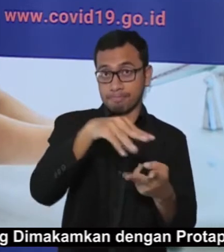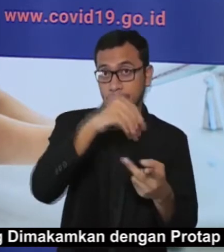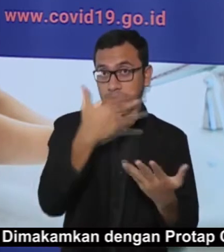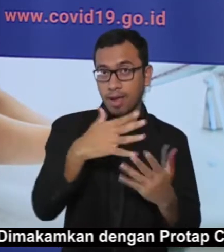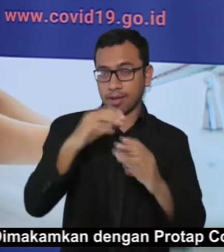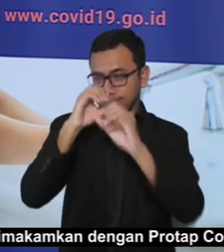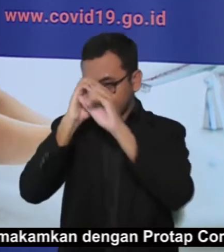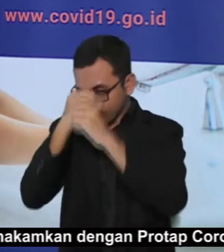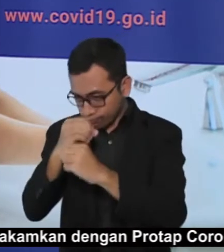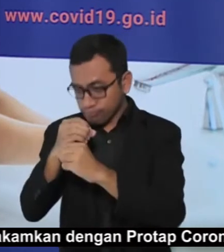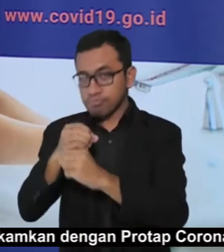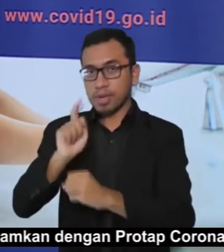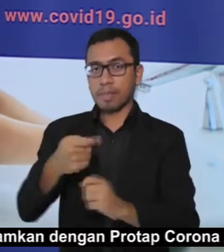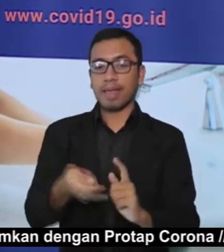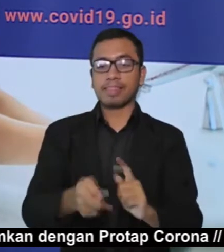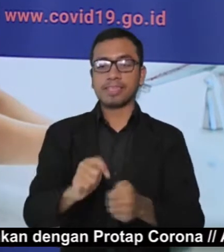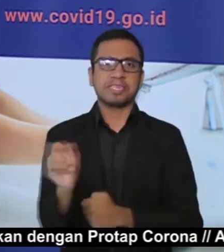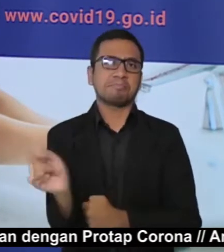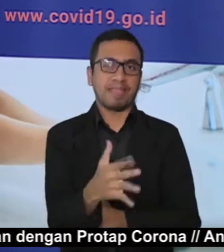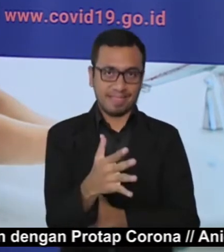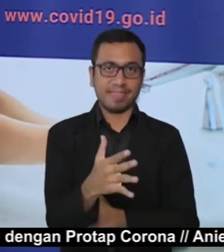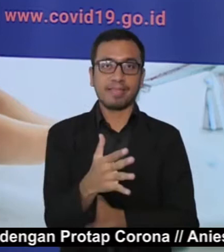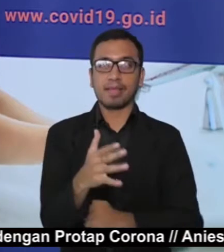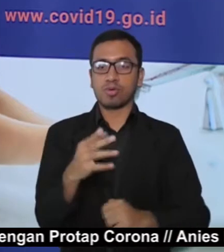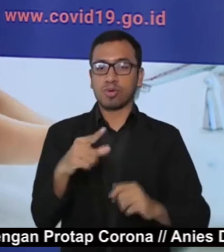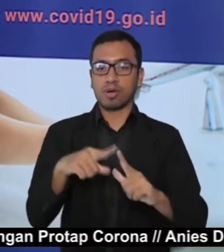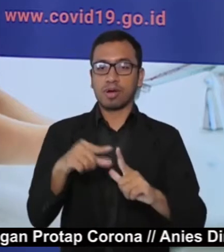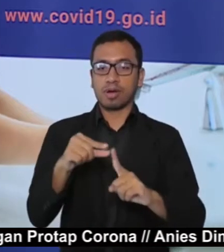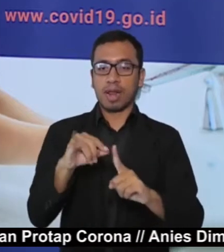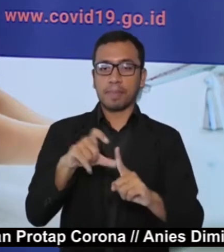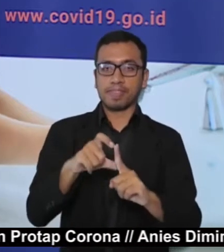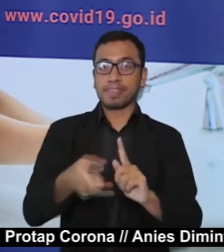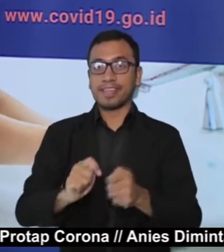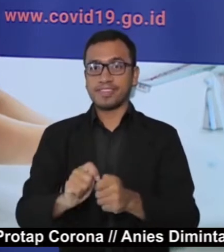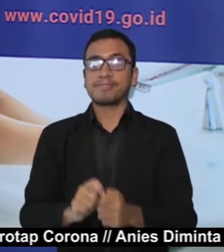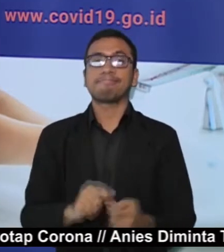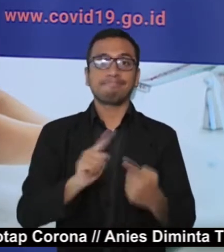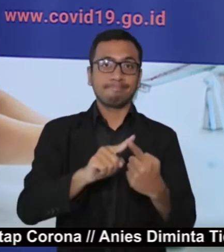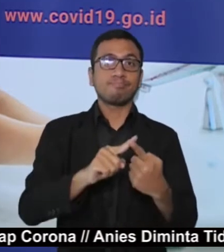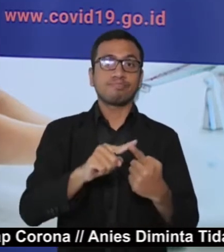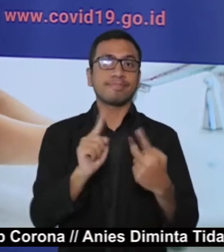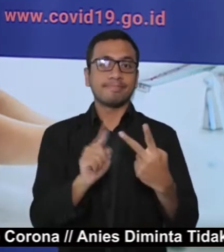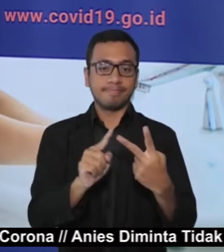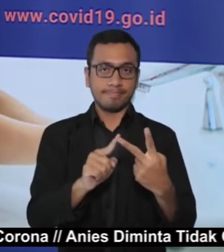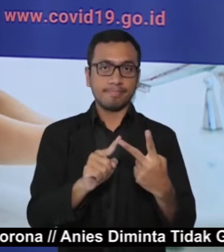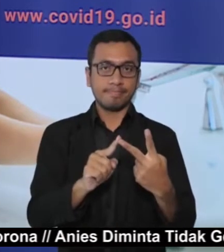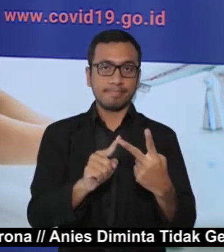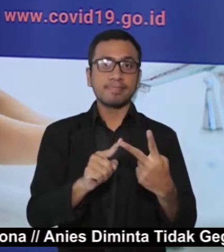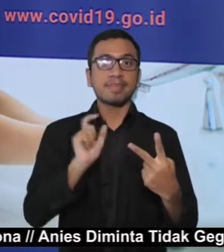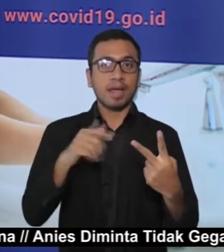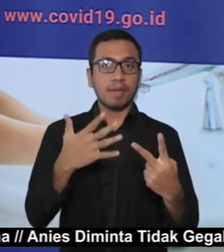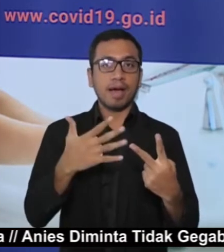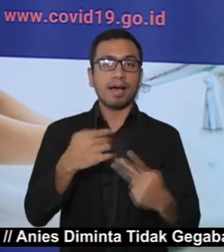dengan menggunakan tapi tes antibodi cara yang lain adalah dengan melakukan Sweep pada